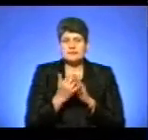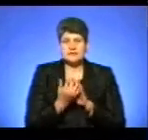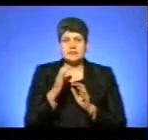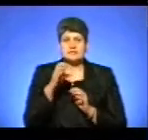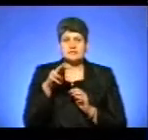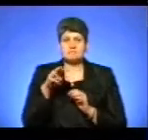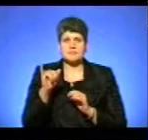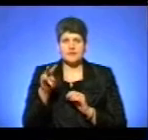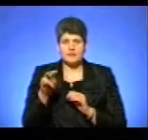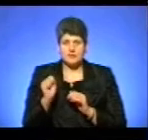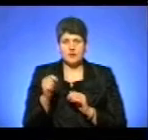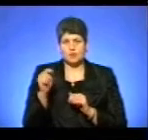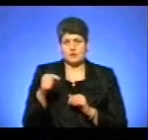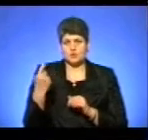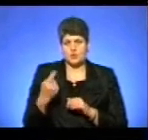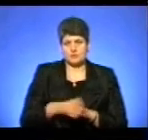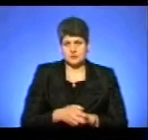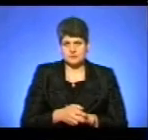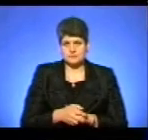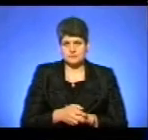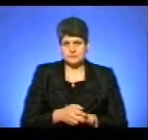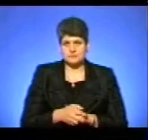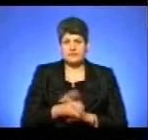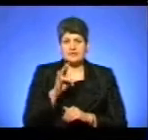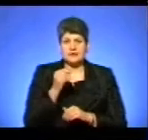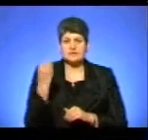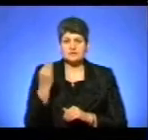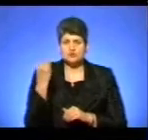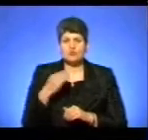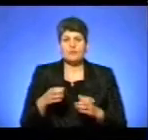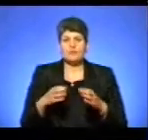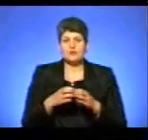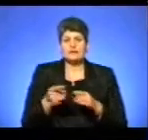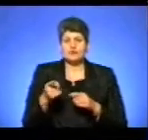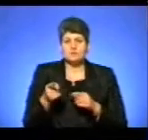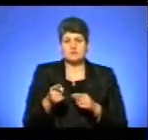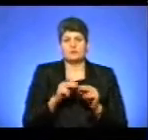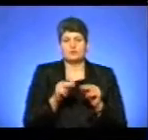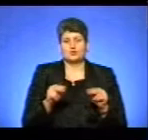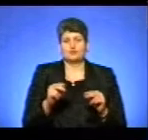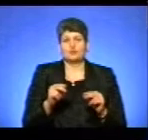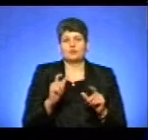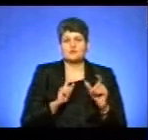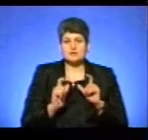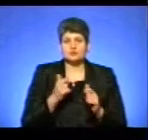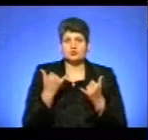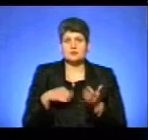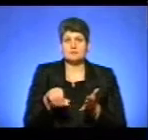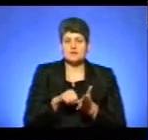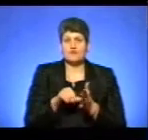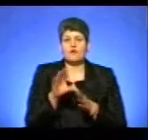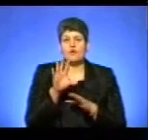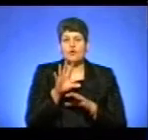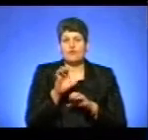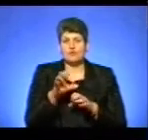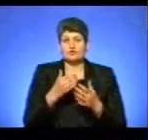Сміла Луганської області. На історичному факультеті Тернопільського педуніверситету сьогодні представили фотовиставку